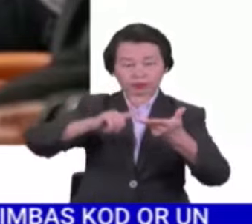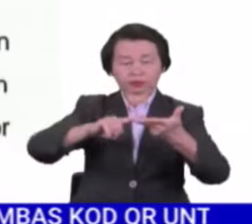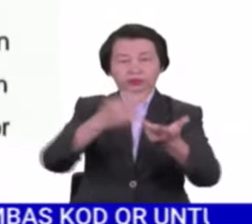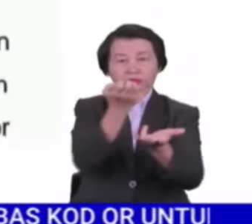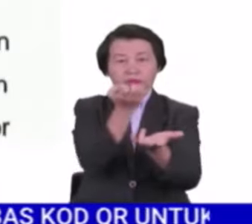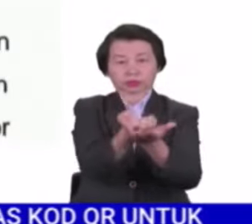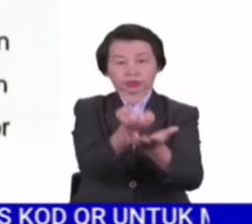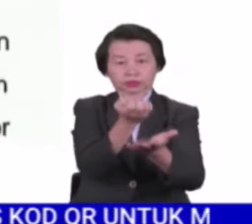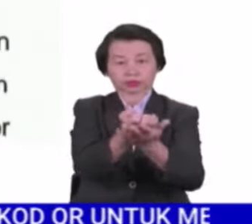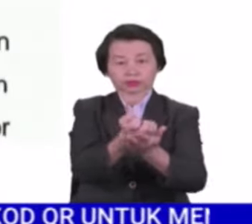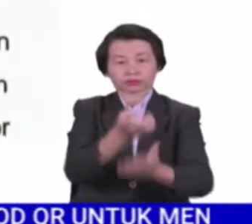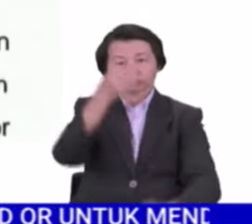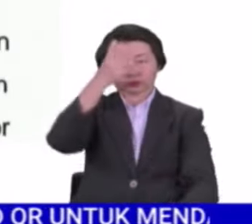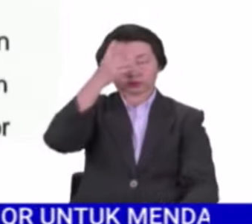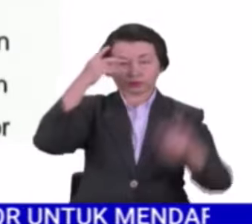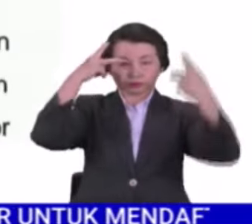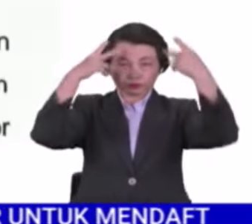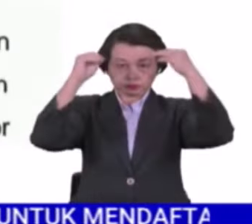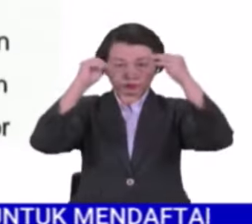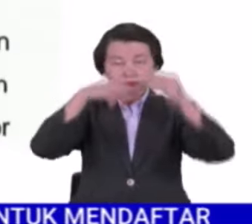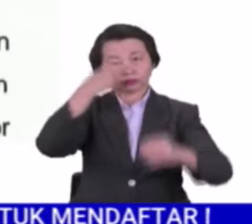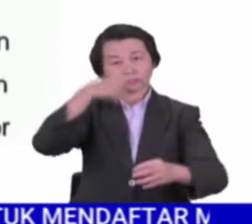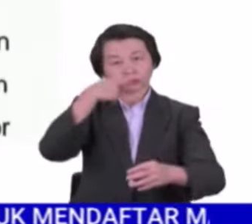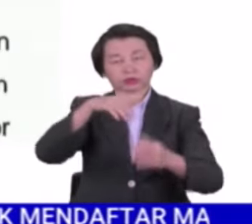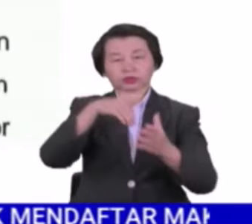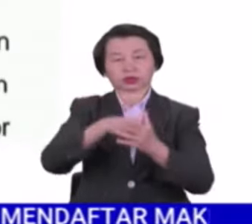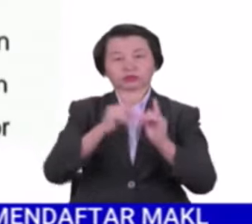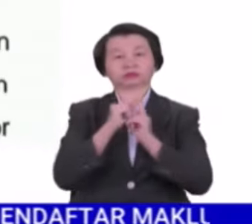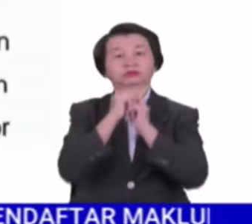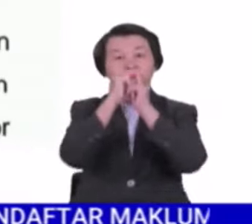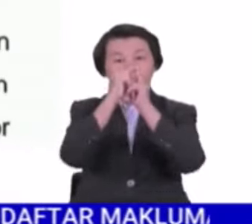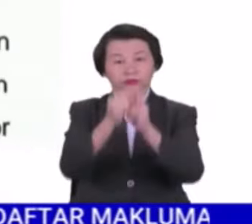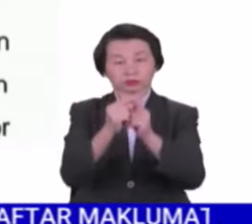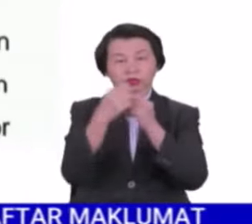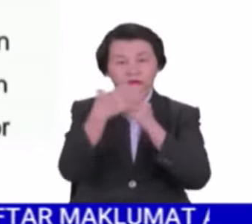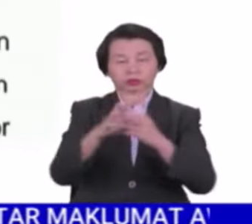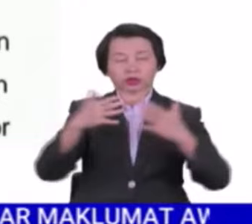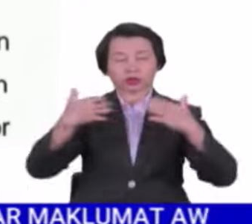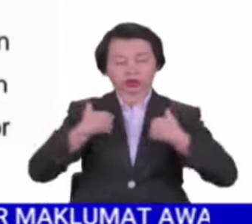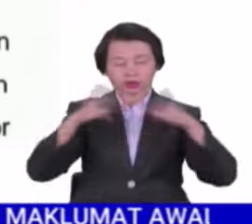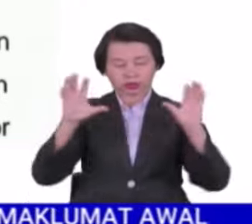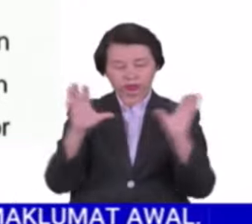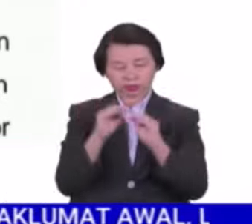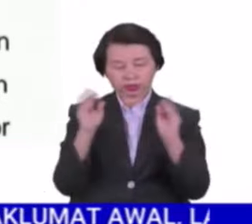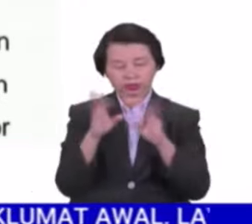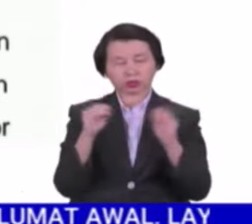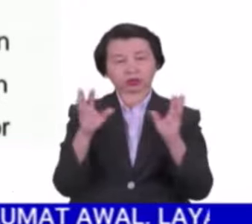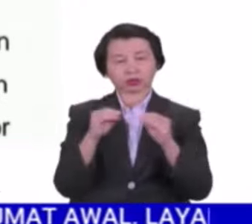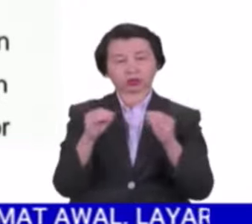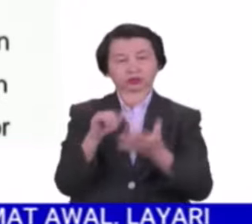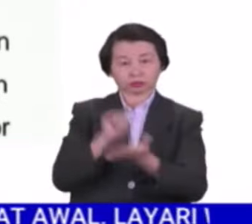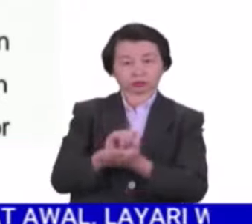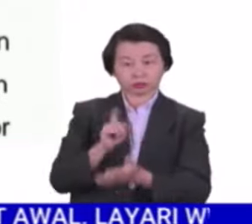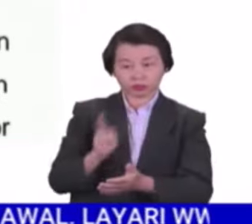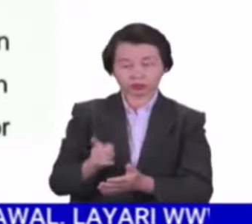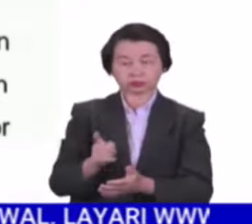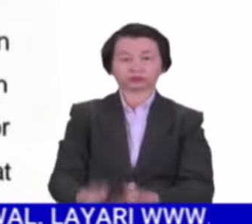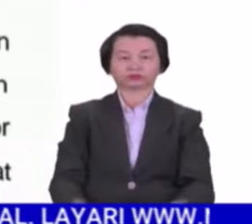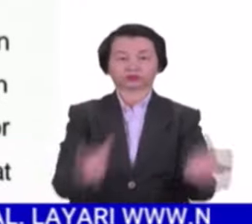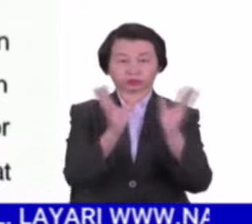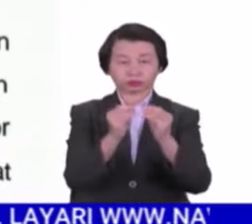ekonomi status wis mas Abi menyatakannya dalam satu kenyataan selepas mempengaruhi kan mesyuarat berkenaan